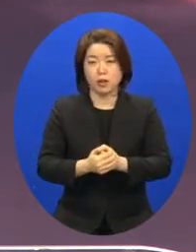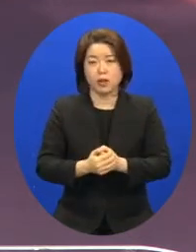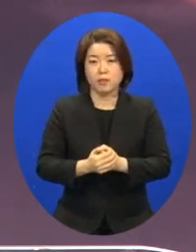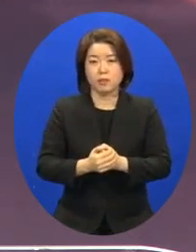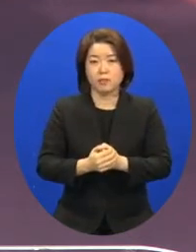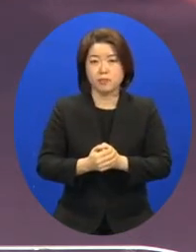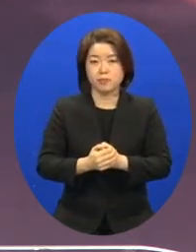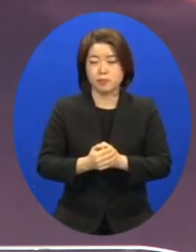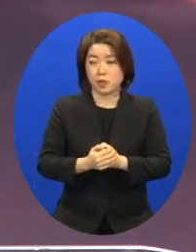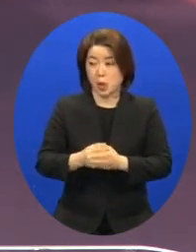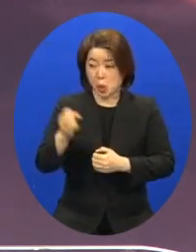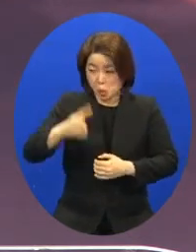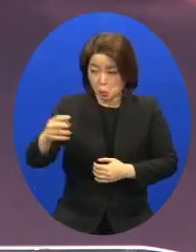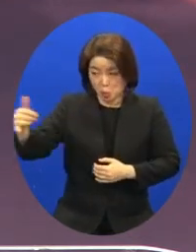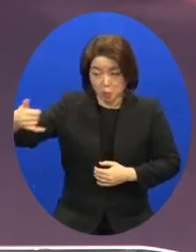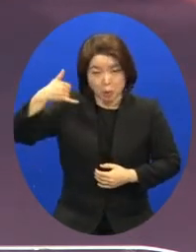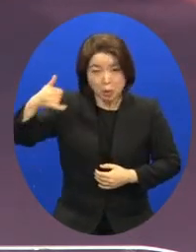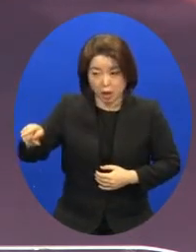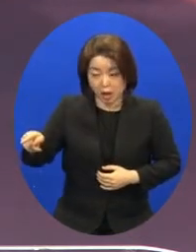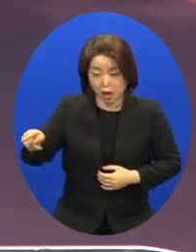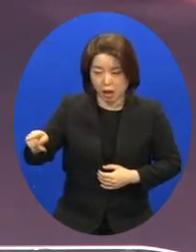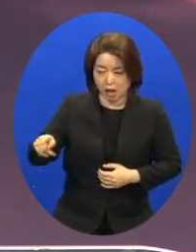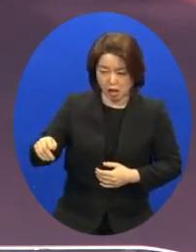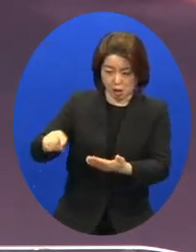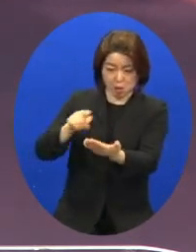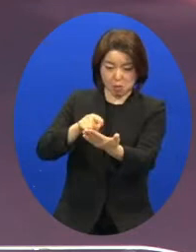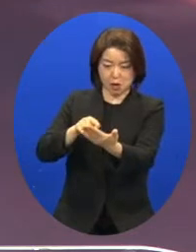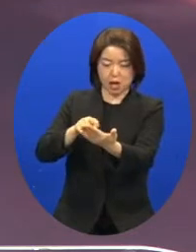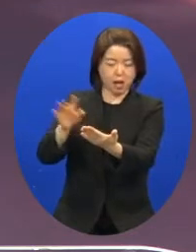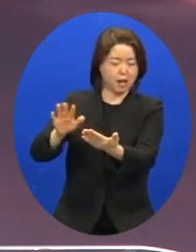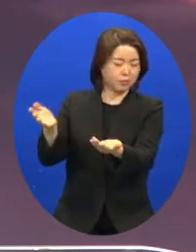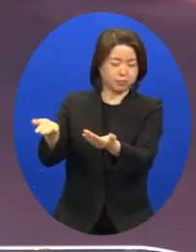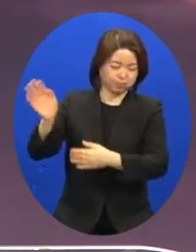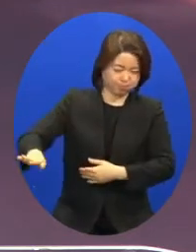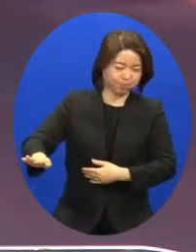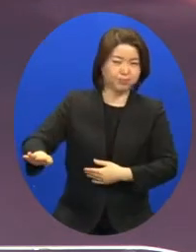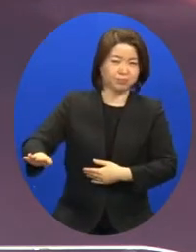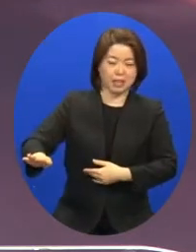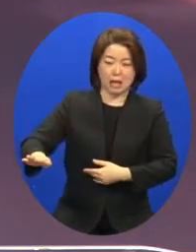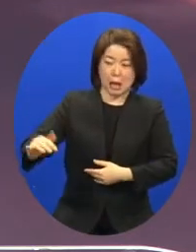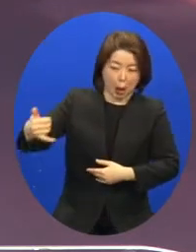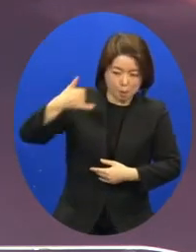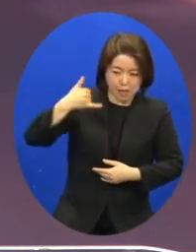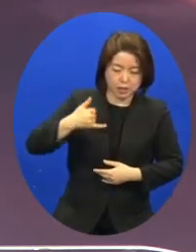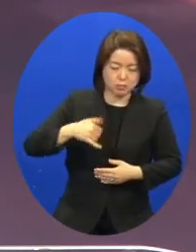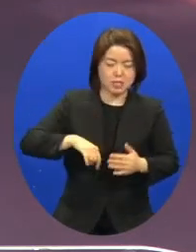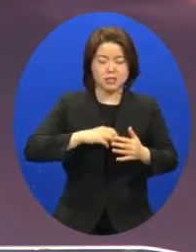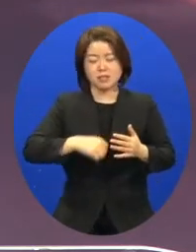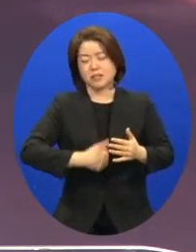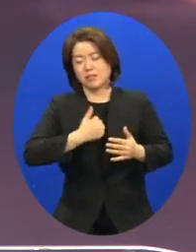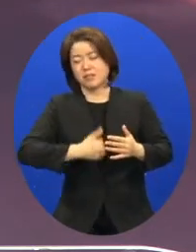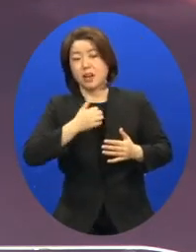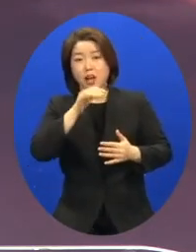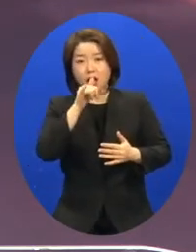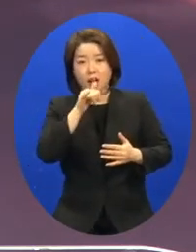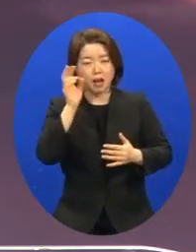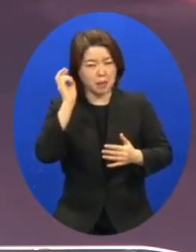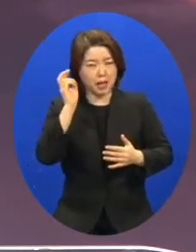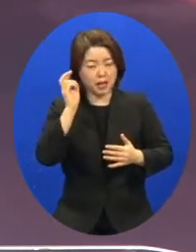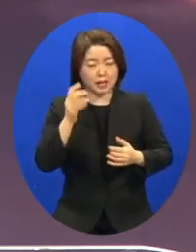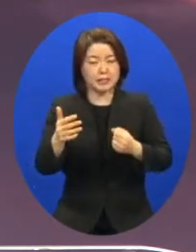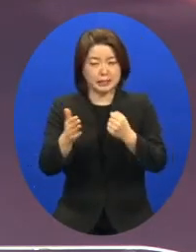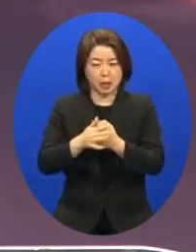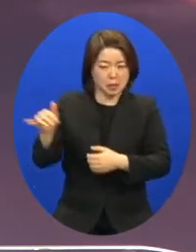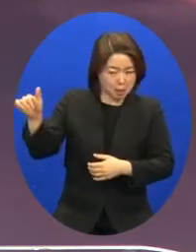그 엄마가 전화가 온 거예요. 안 받았대요. 받아봐야 또 속 뒤집는 이야기만 하니까. 이분이